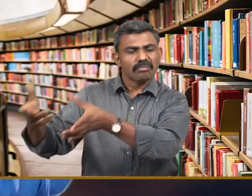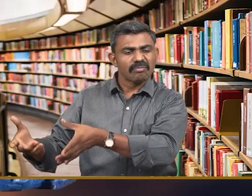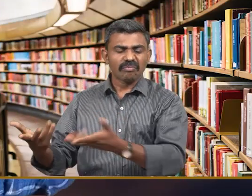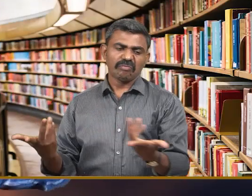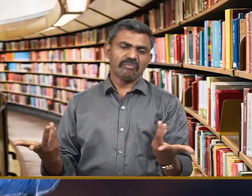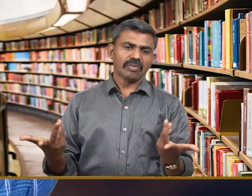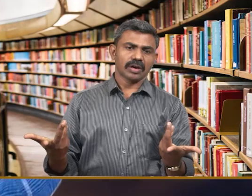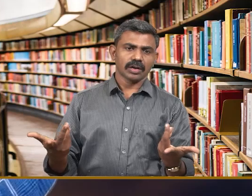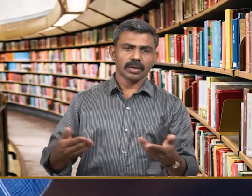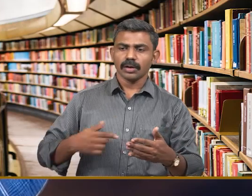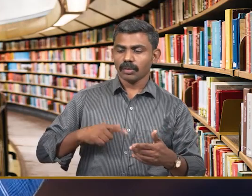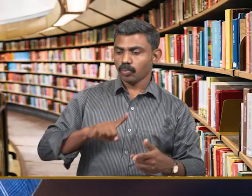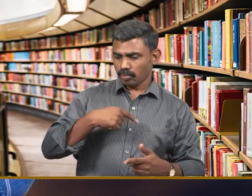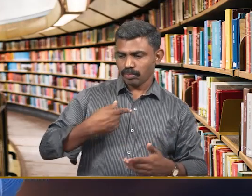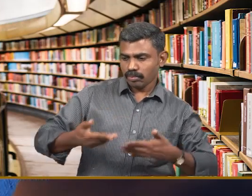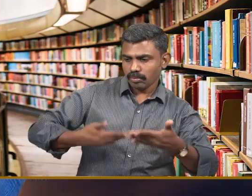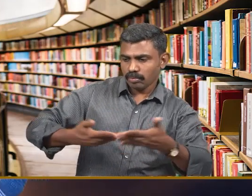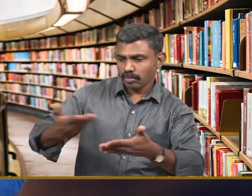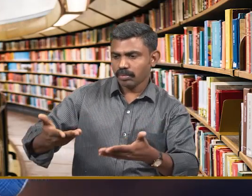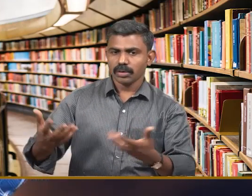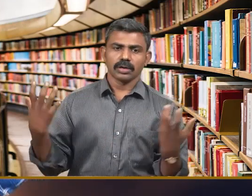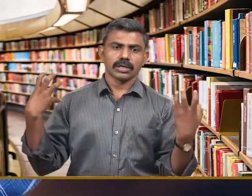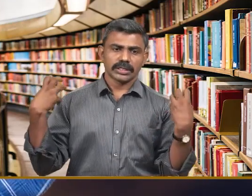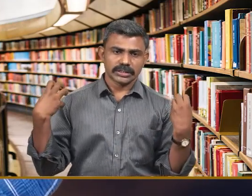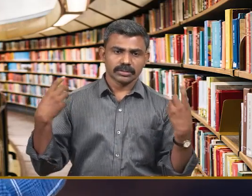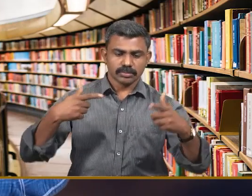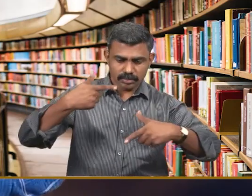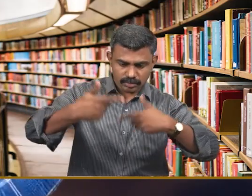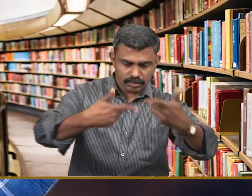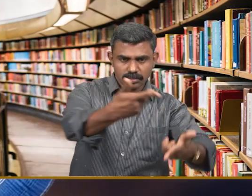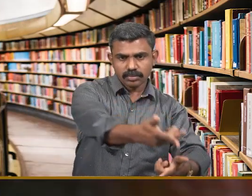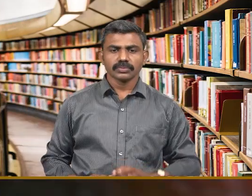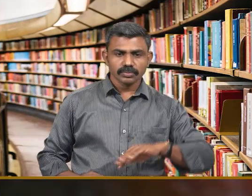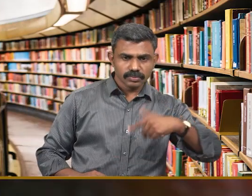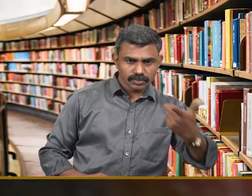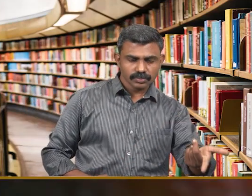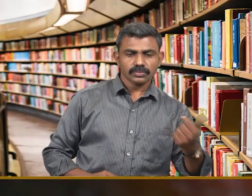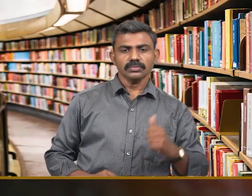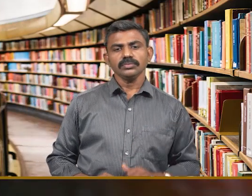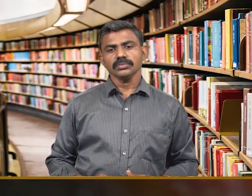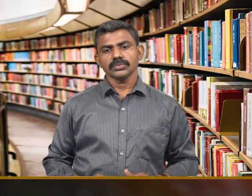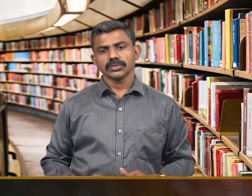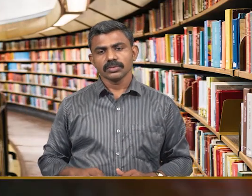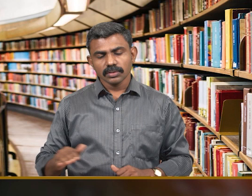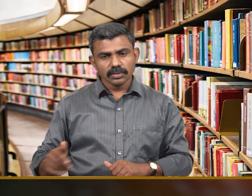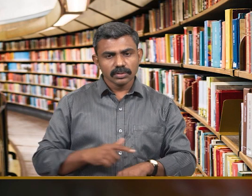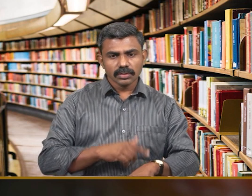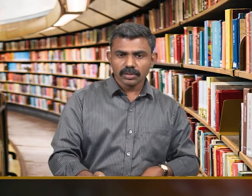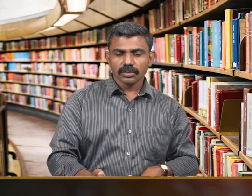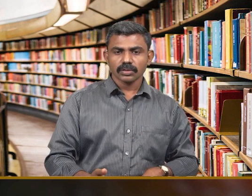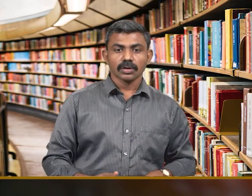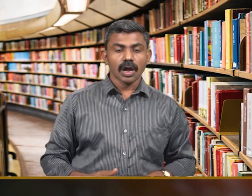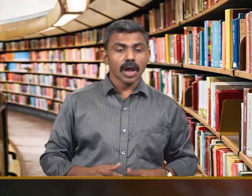ஏன்னா எல்லாருமே ஒரே நேரத்தில் விற்க ஆரம்பித்தாங்கன்னா கண்டிப்பாக வாங்குறதுக்கு கொஞ்சம் சிரமங்கிறது நமக்கு எல்லாத்துக்குமே தெரியும். அது மட்டும் இல்லாமல் அந்த நேரத்தில்